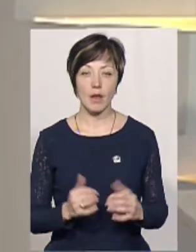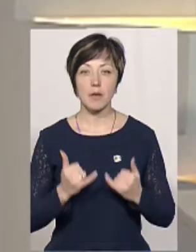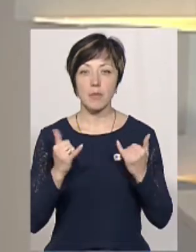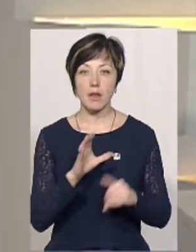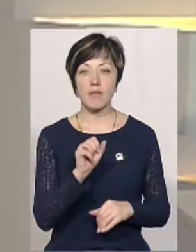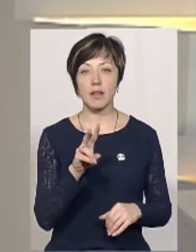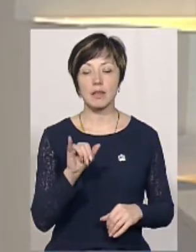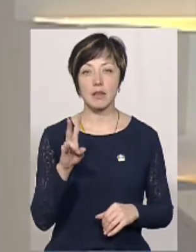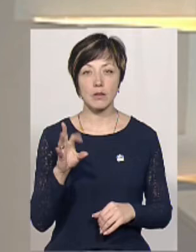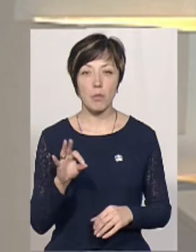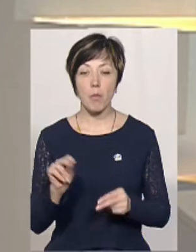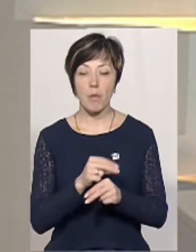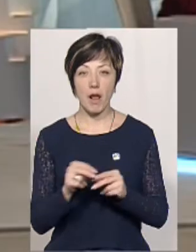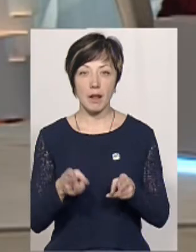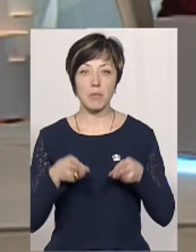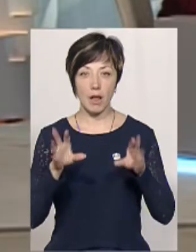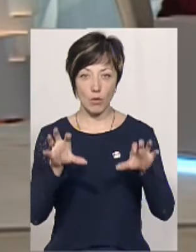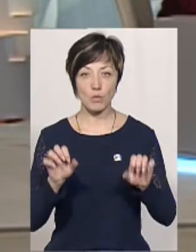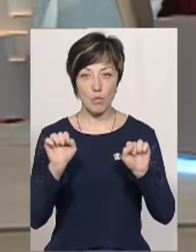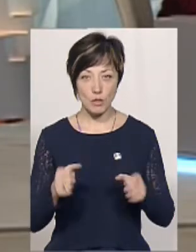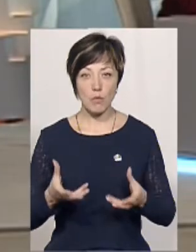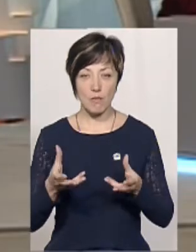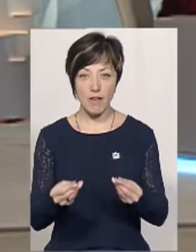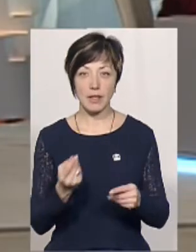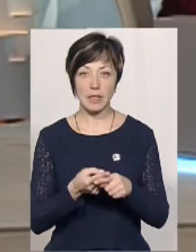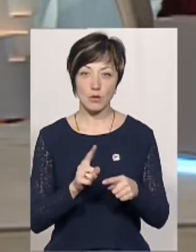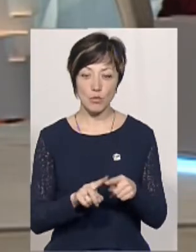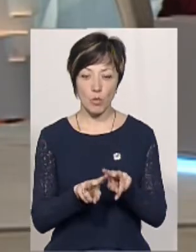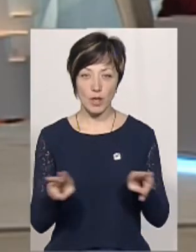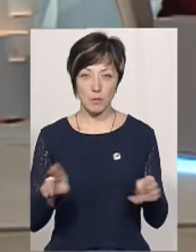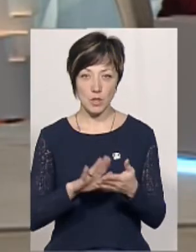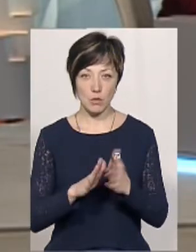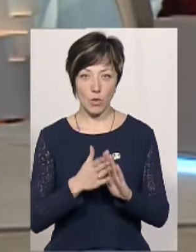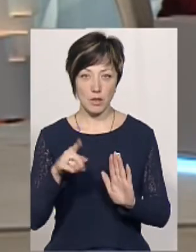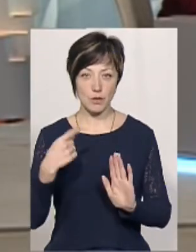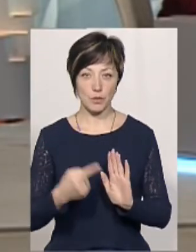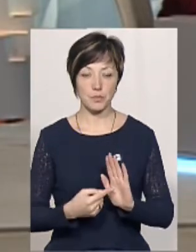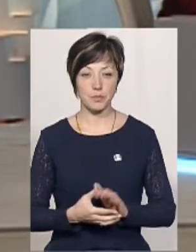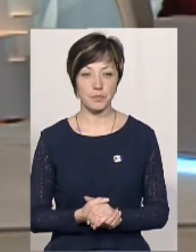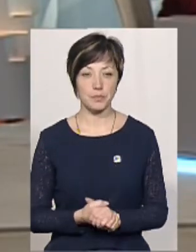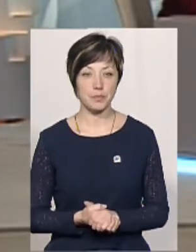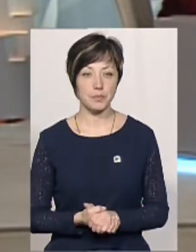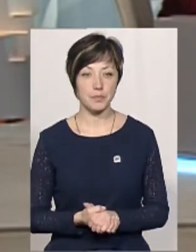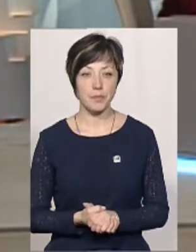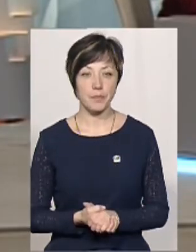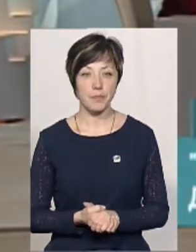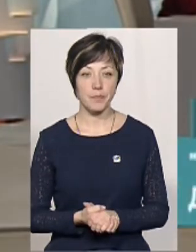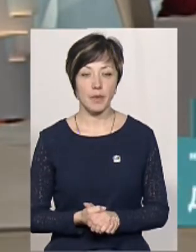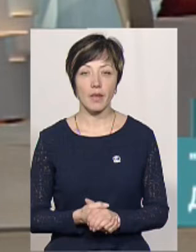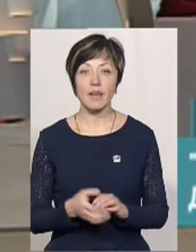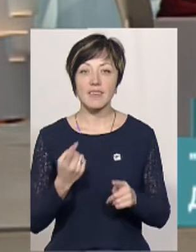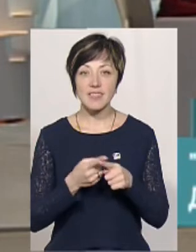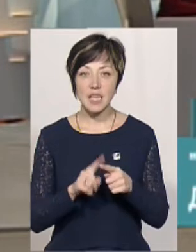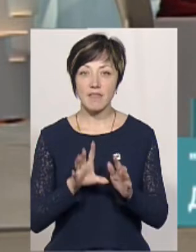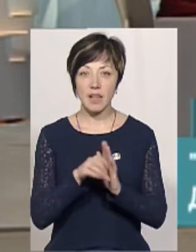Пані Валентино, от поправлений кримінальний кодекс може якось повпливати на цю або подібну ситуацію? Ну, в даних внесених змінах